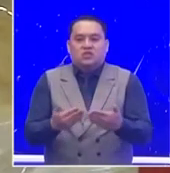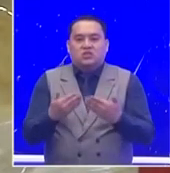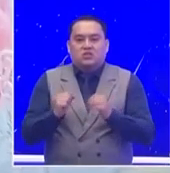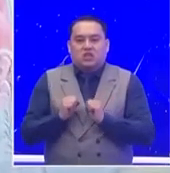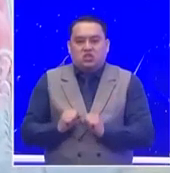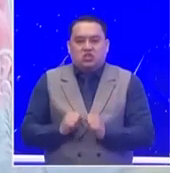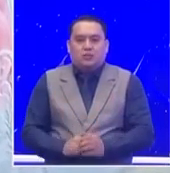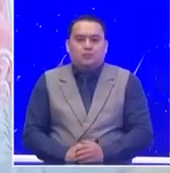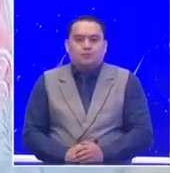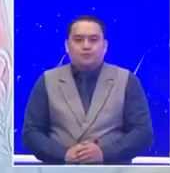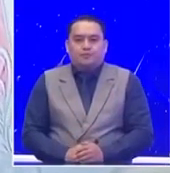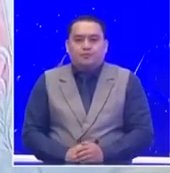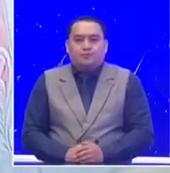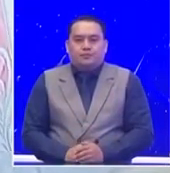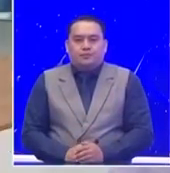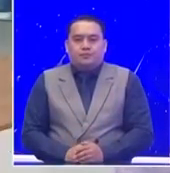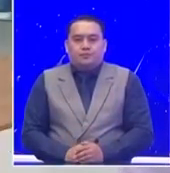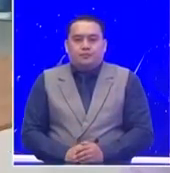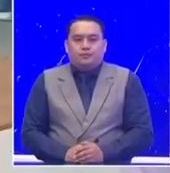средства.